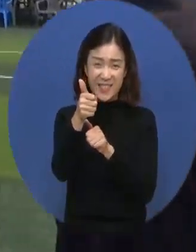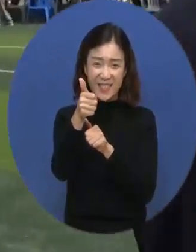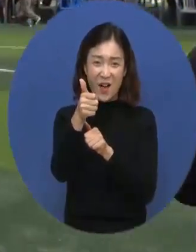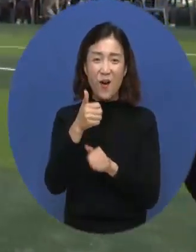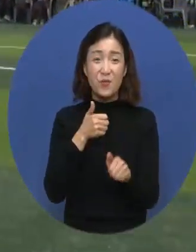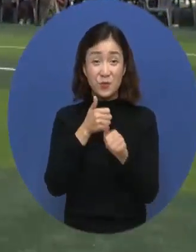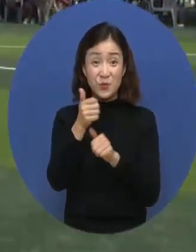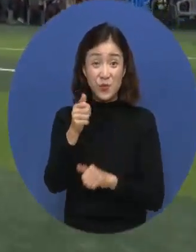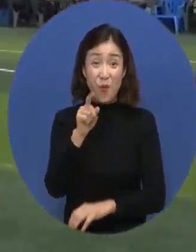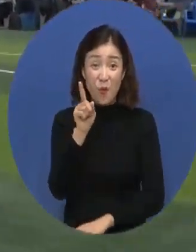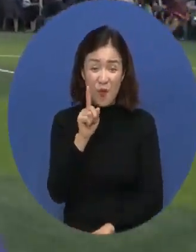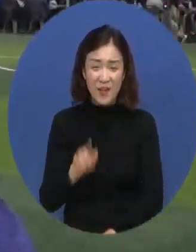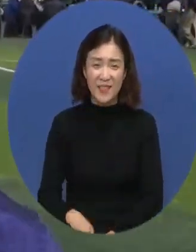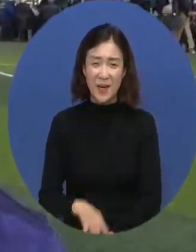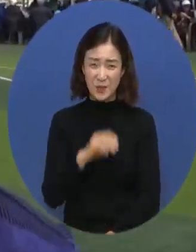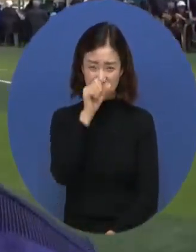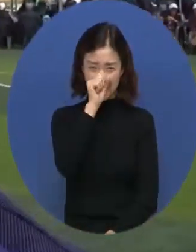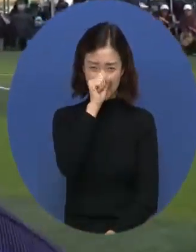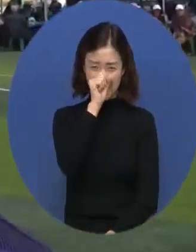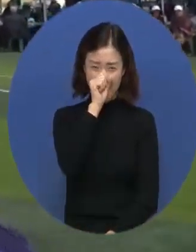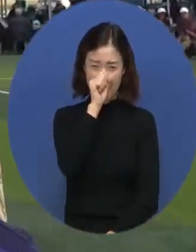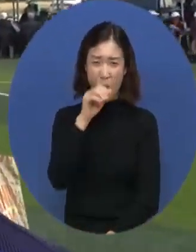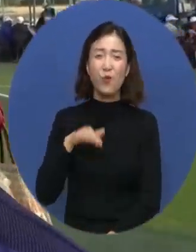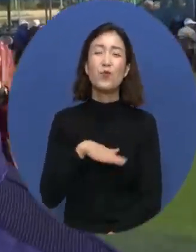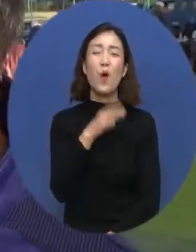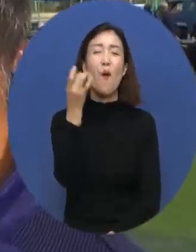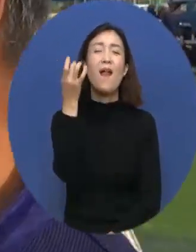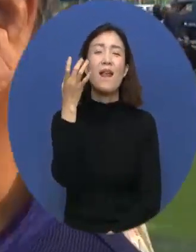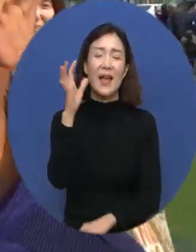잘했죠? 우리가 원래 잘해요.